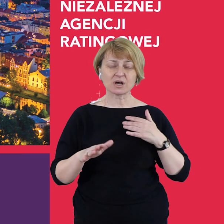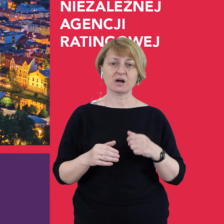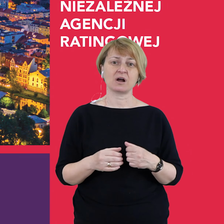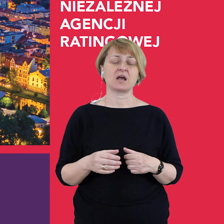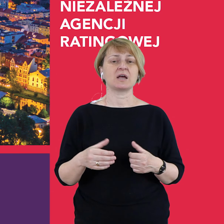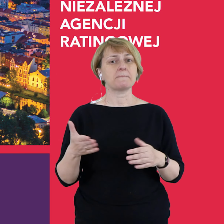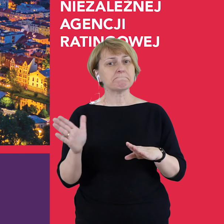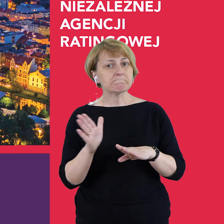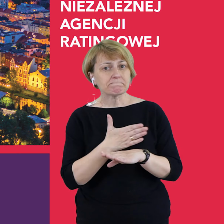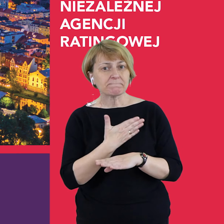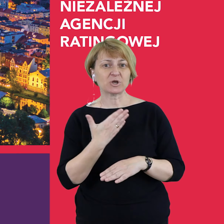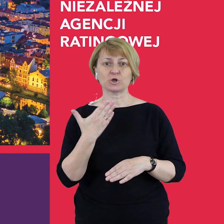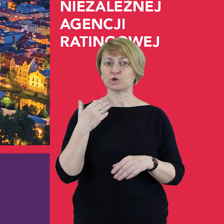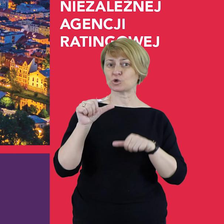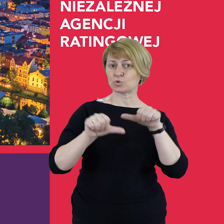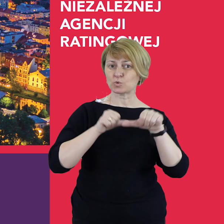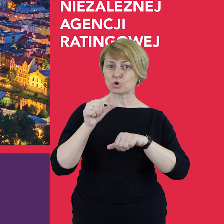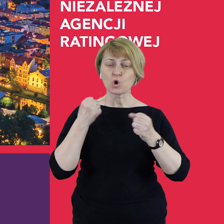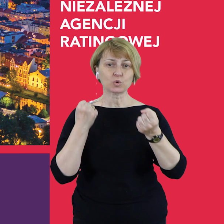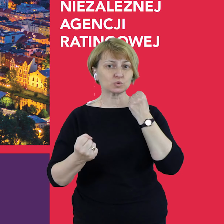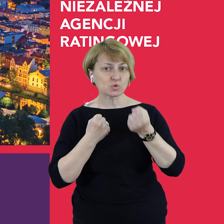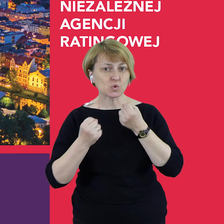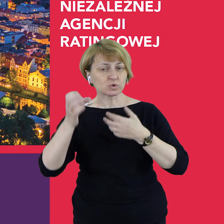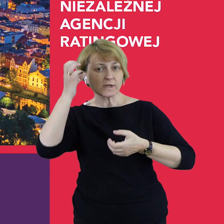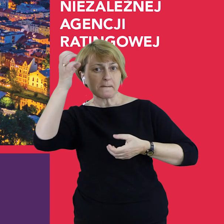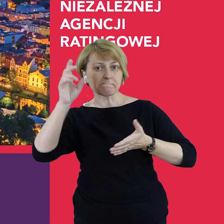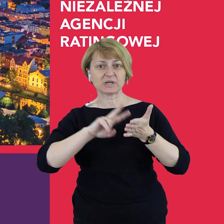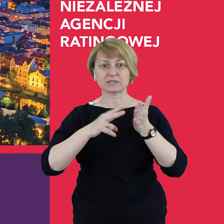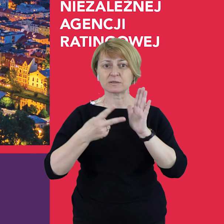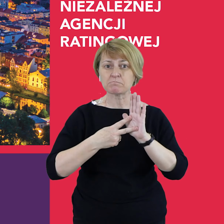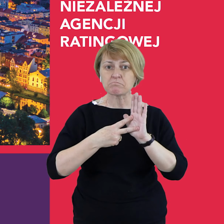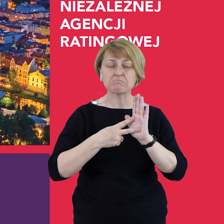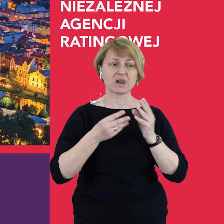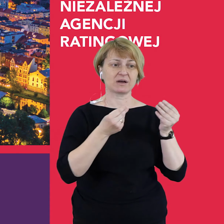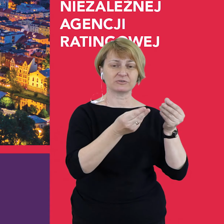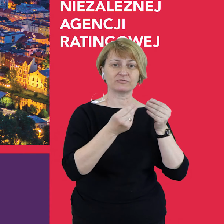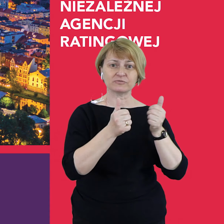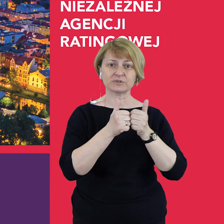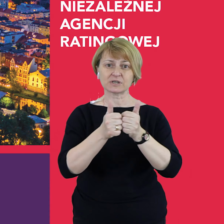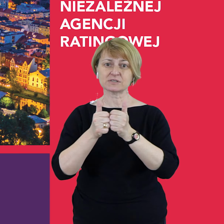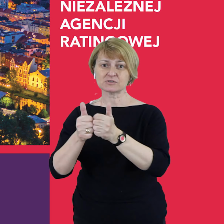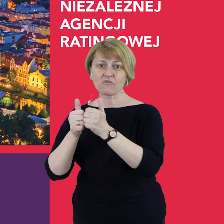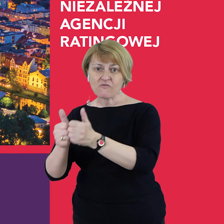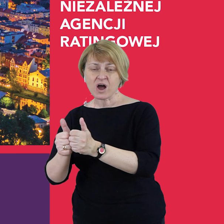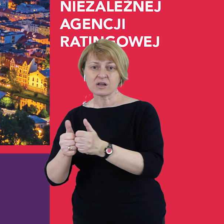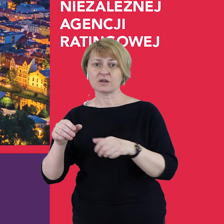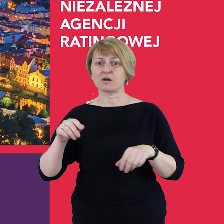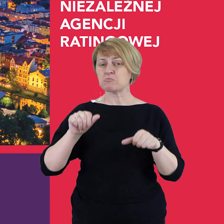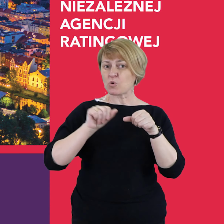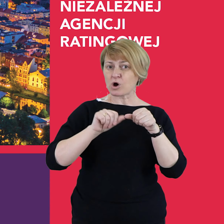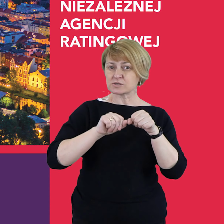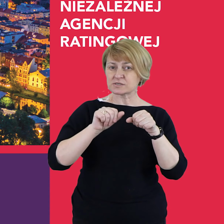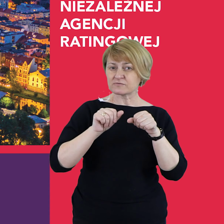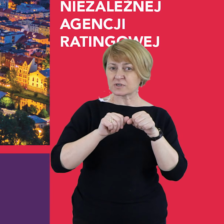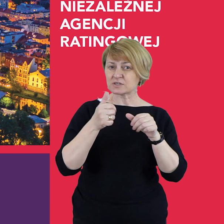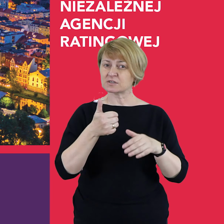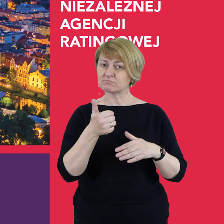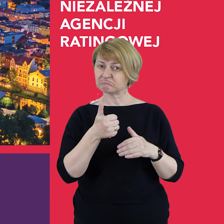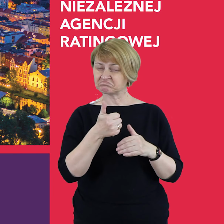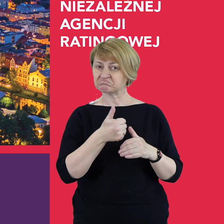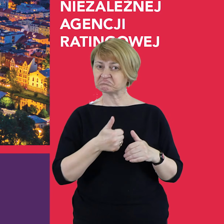że, tak jak mówię, jesteśmy po trudnym roku, po bardzo ambitnym planie inwestycyjnym, który w skali samorządu w Polsce był oceniany na